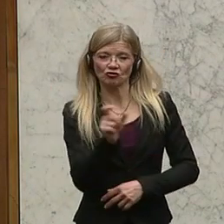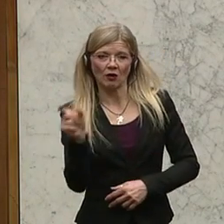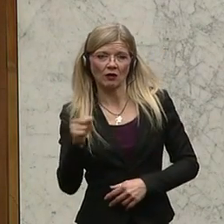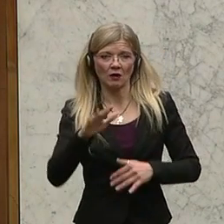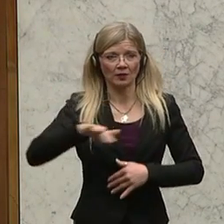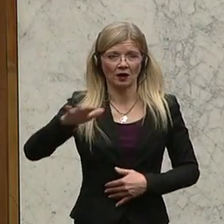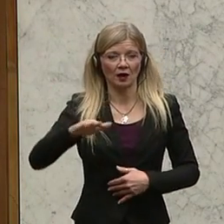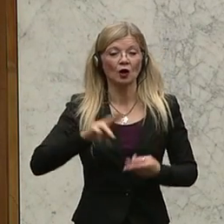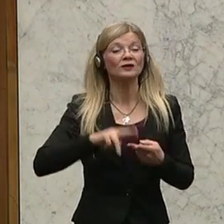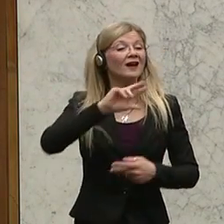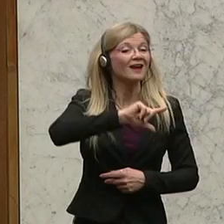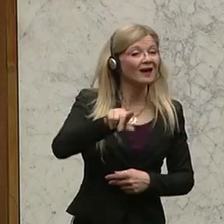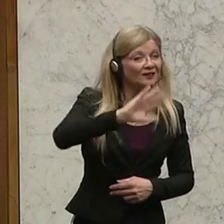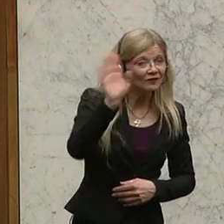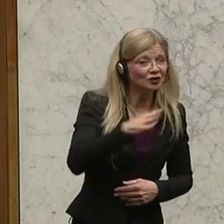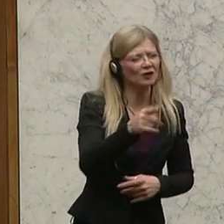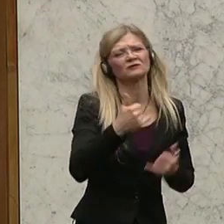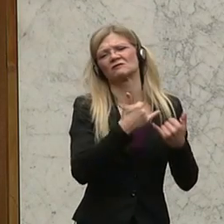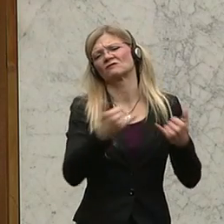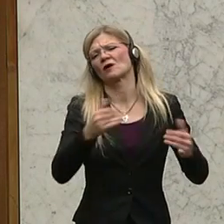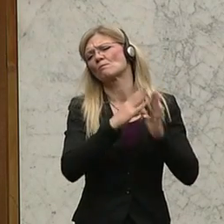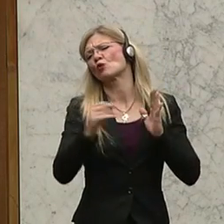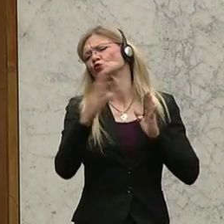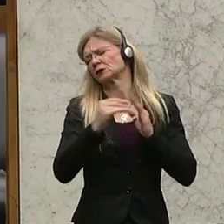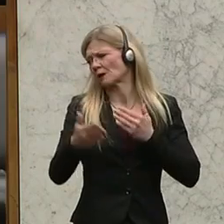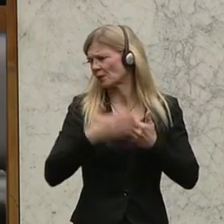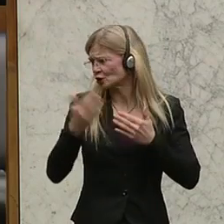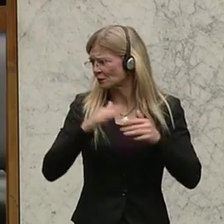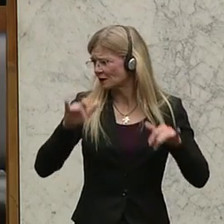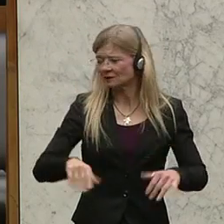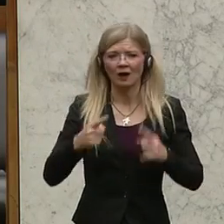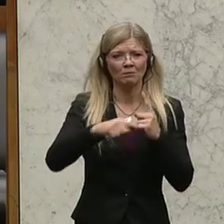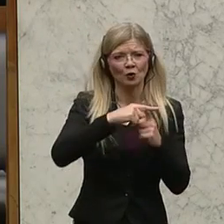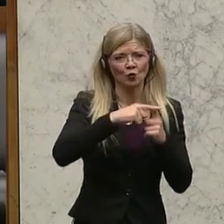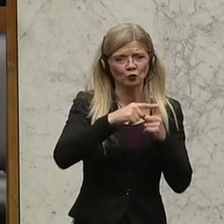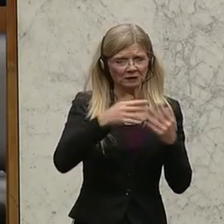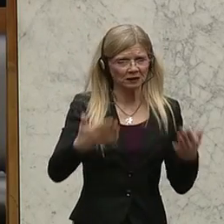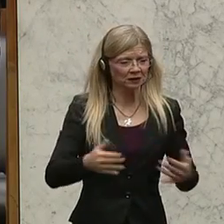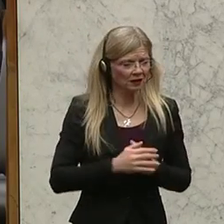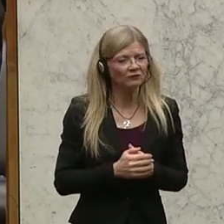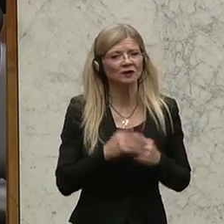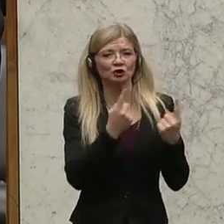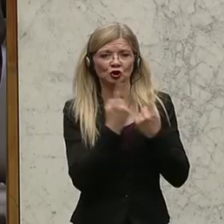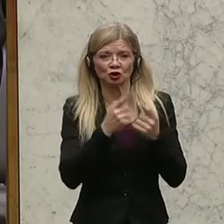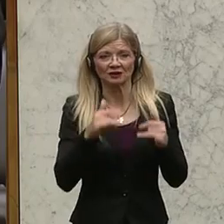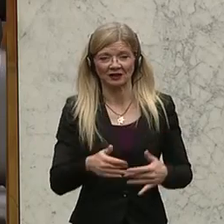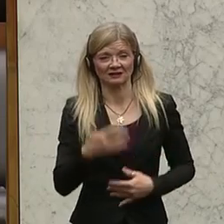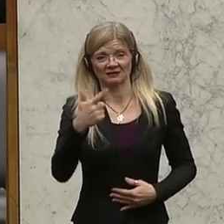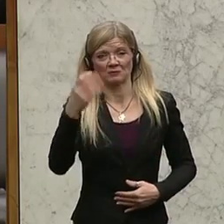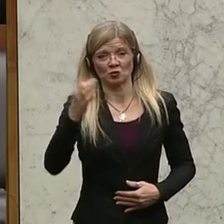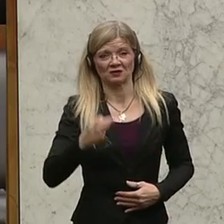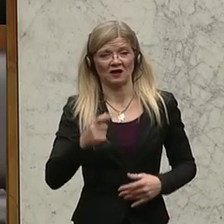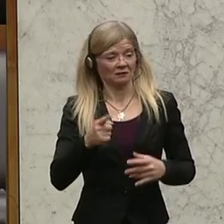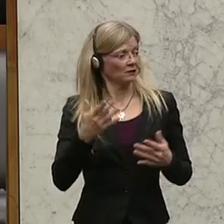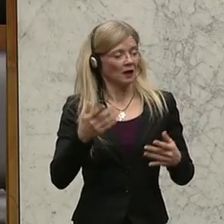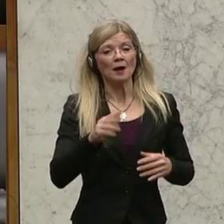ein Musterbeispiel für eine positive Umweltsituation. 20% Anteil Biobauern gibt es nirgendwo in